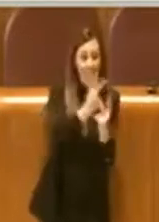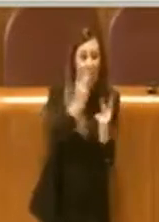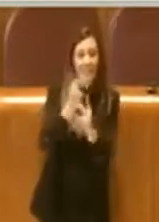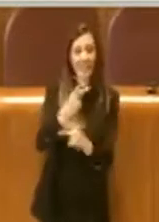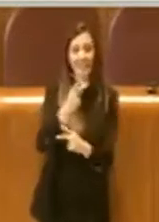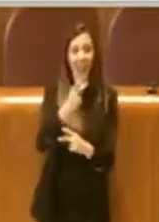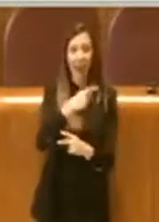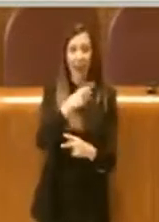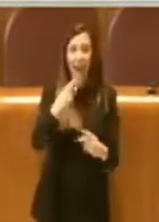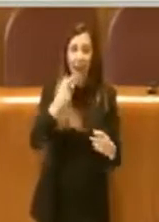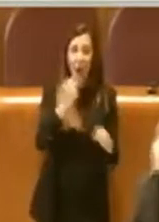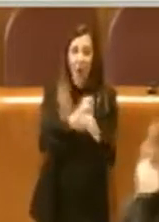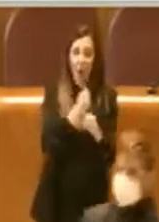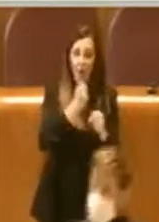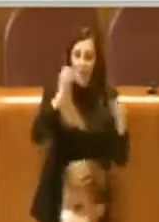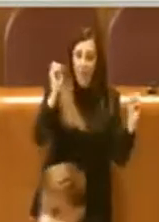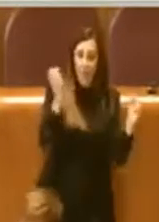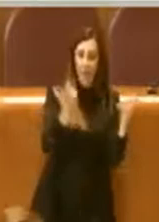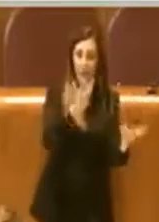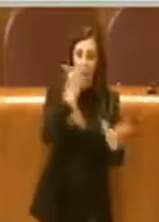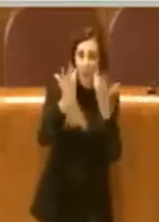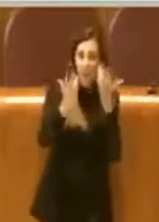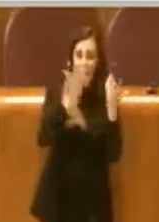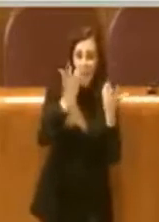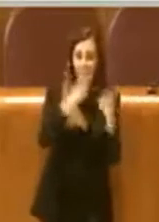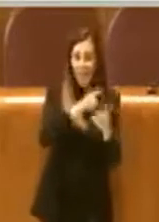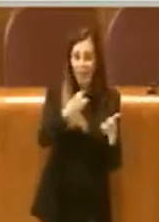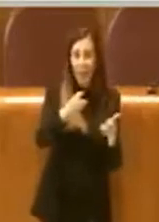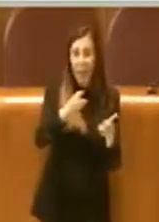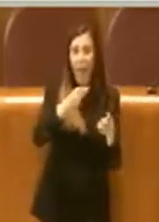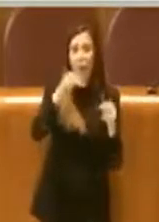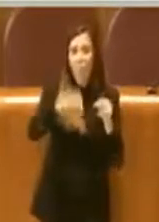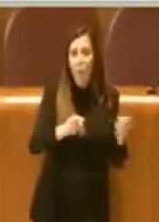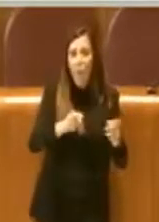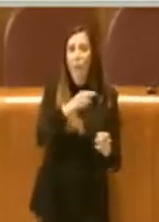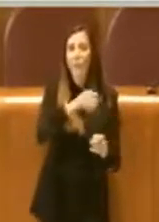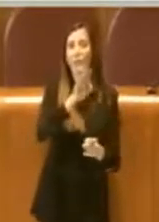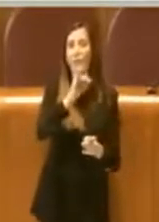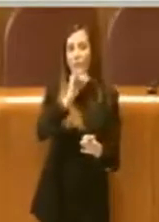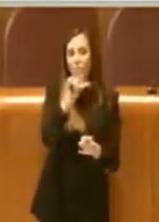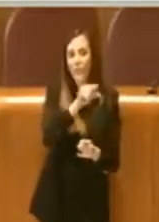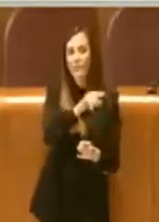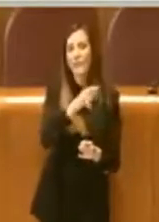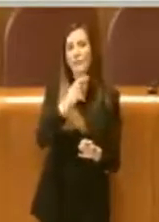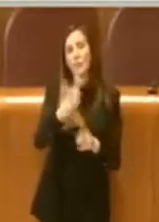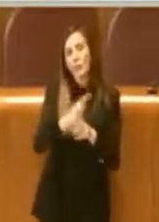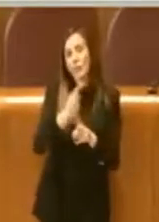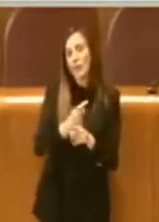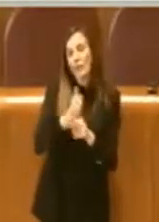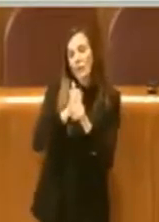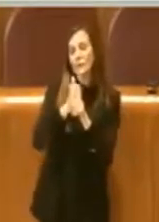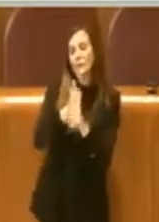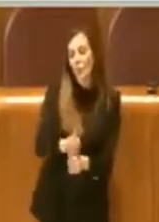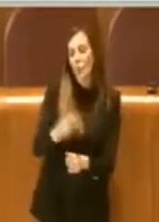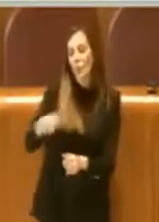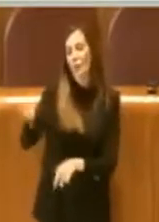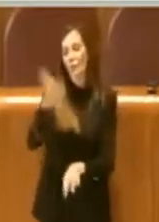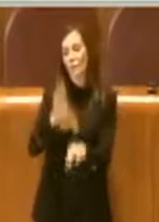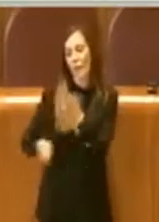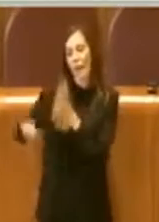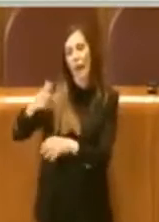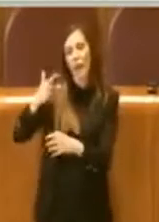vedere che avessero seguito l'esempio di Roma Capitale, del Teatro dell'Opera di